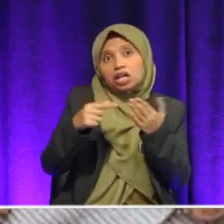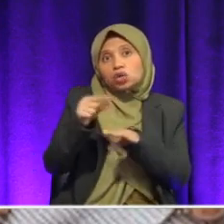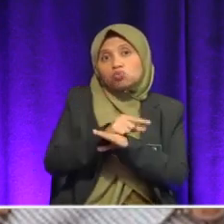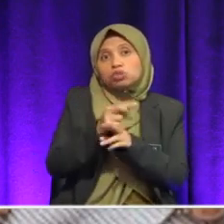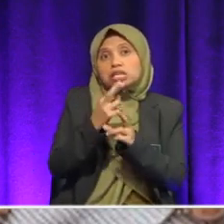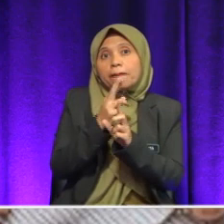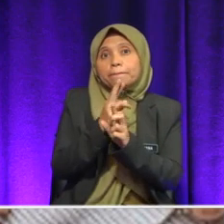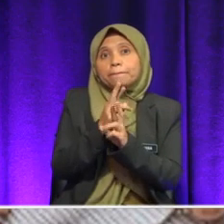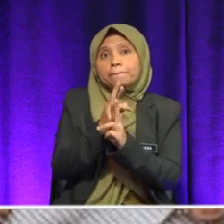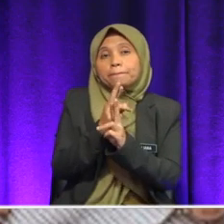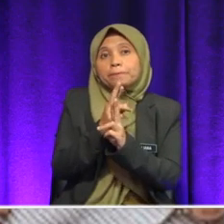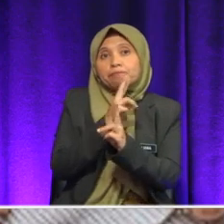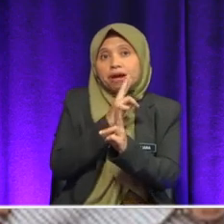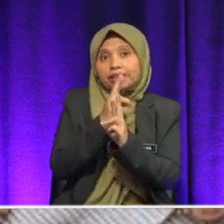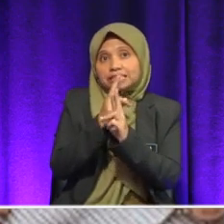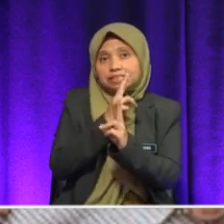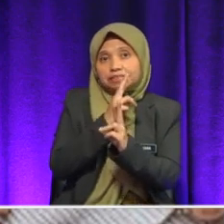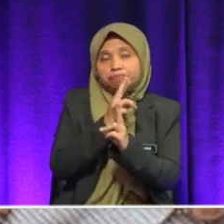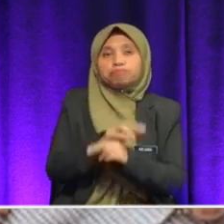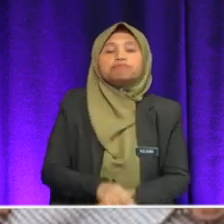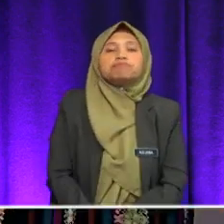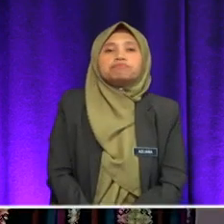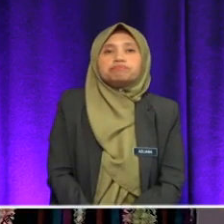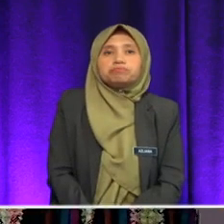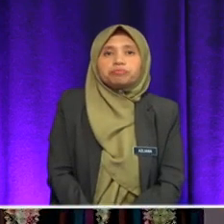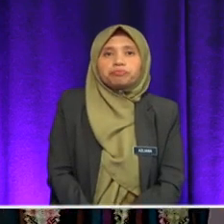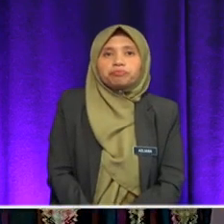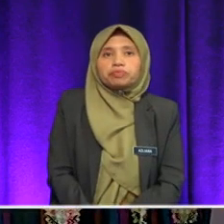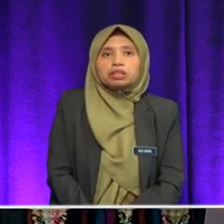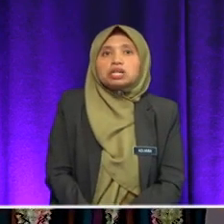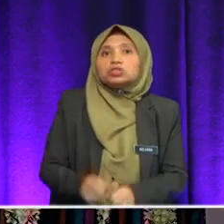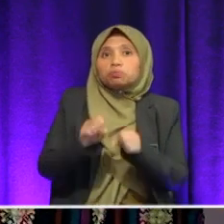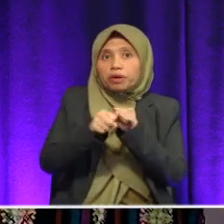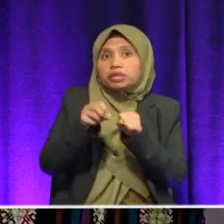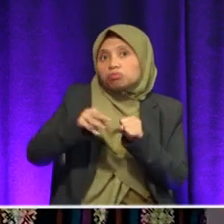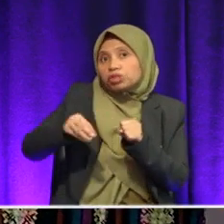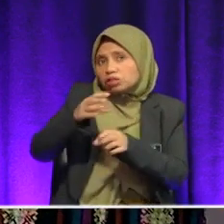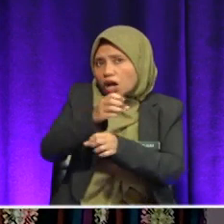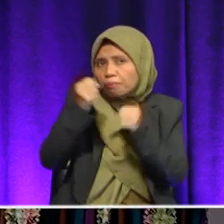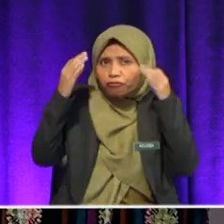untuk melakar pakaian itu saja hari ini supaya